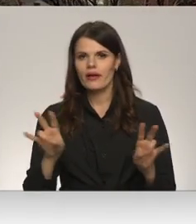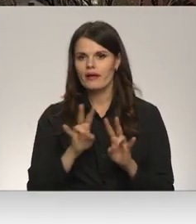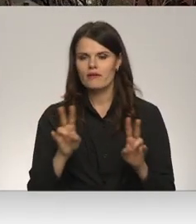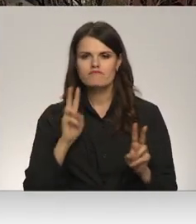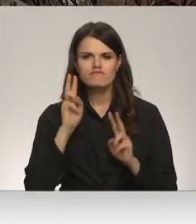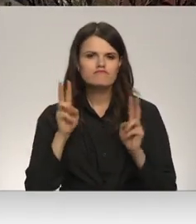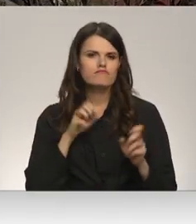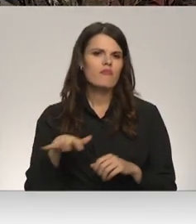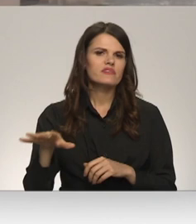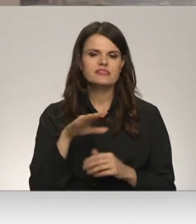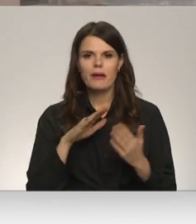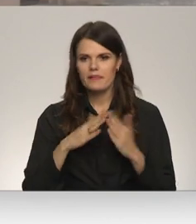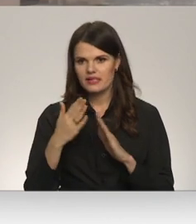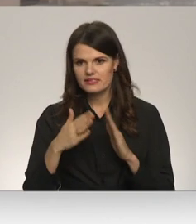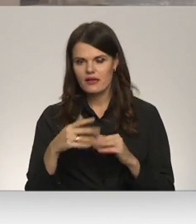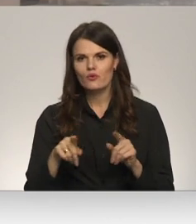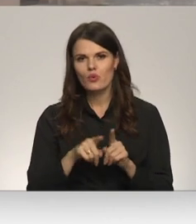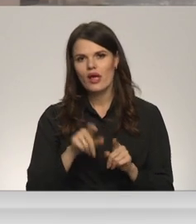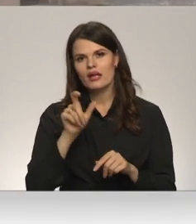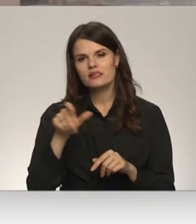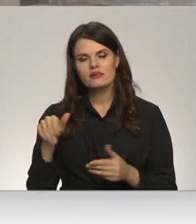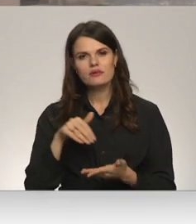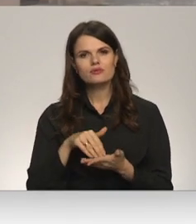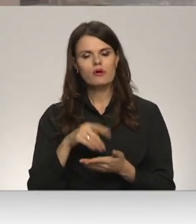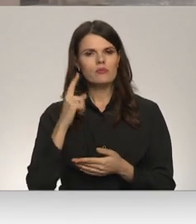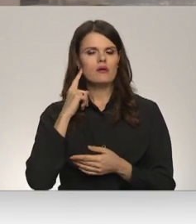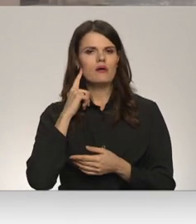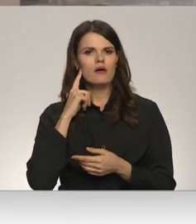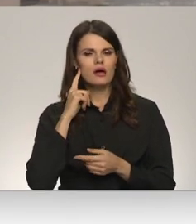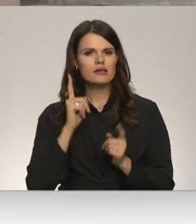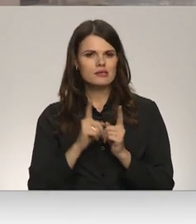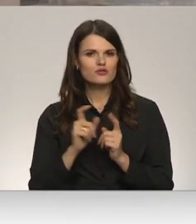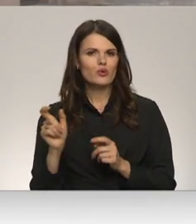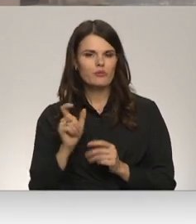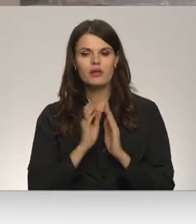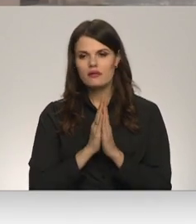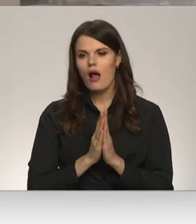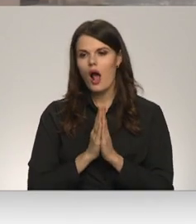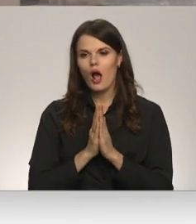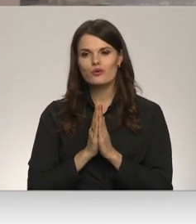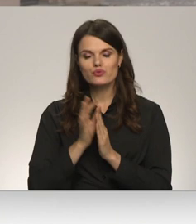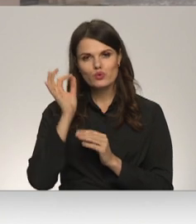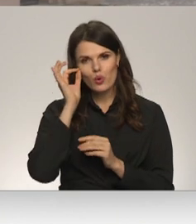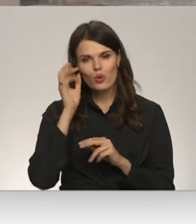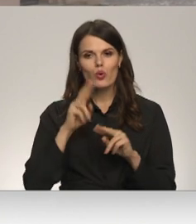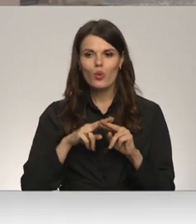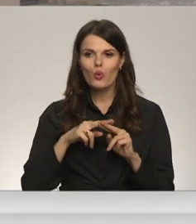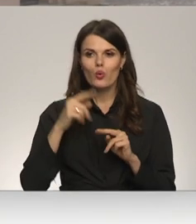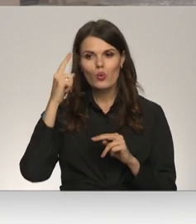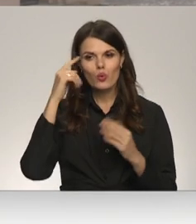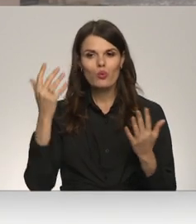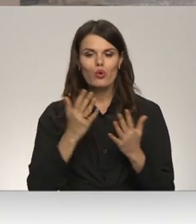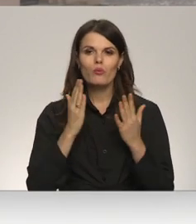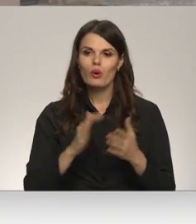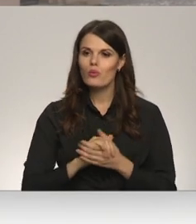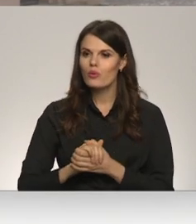pāri visai pilsētai. Tad arī cilvēkiem varbūt apstāties uz īsu brīdi un aizlūgt un domās būt vienotiem un saprast,